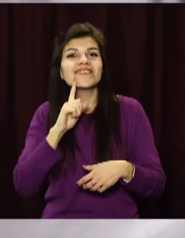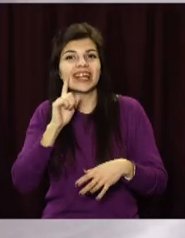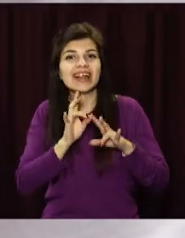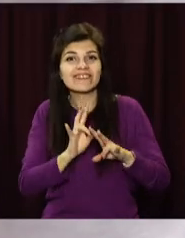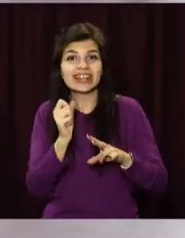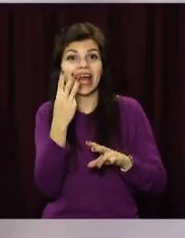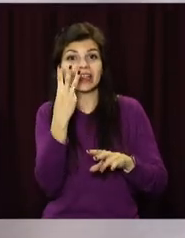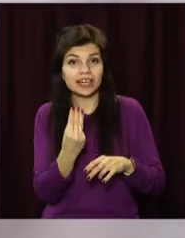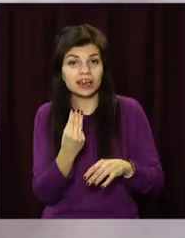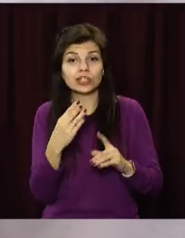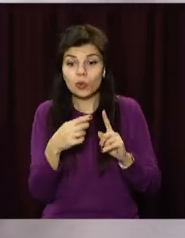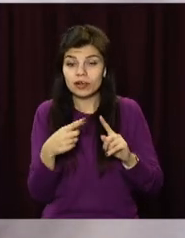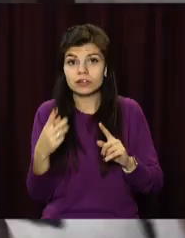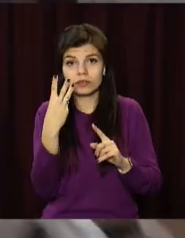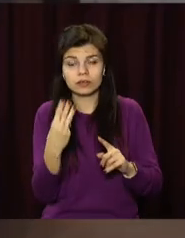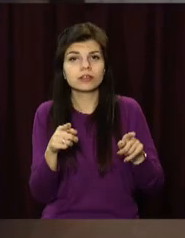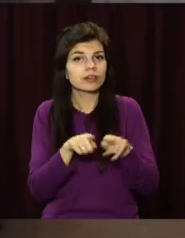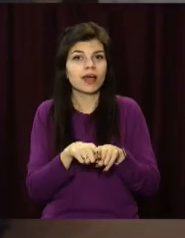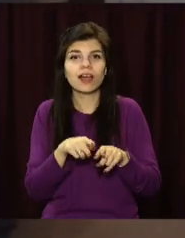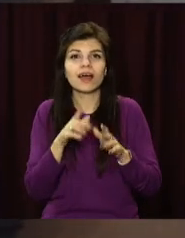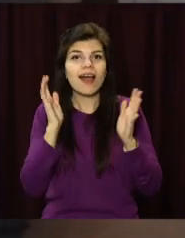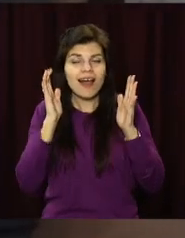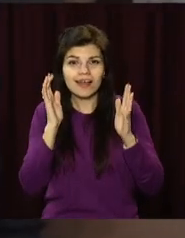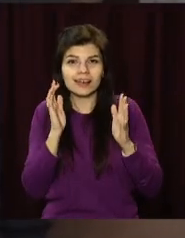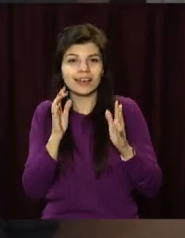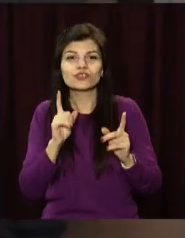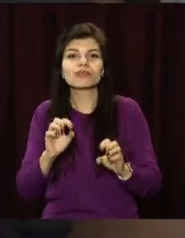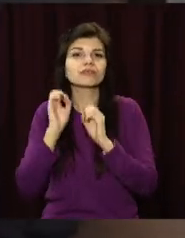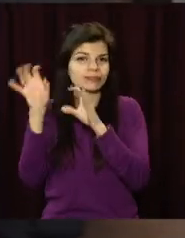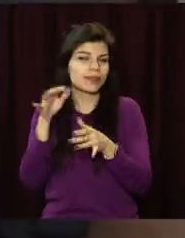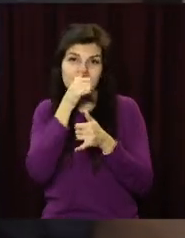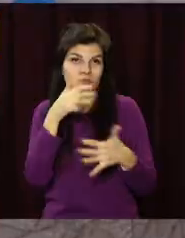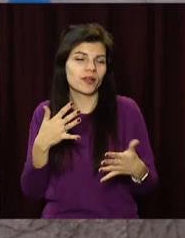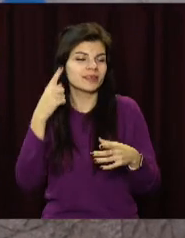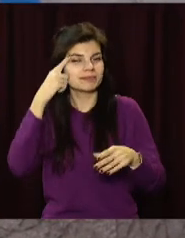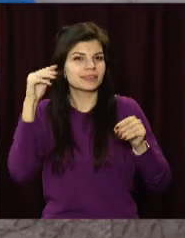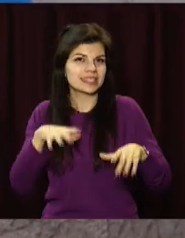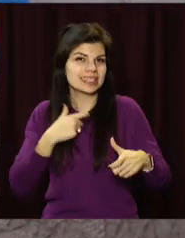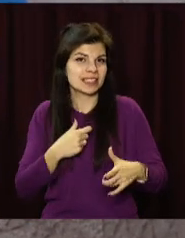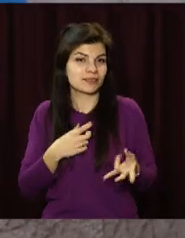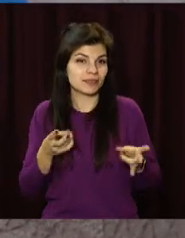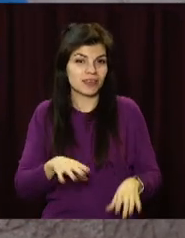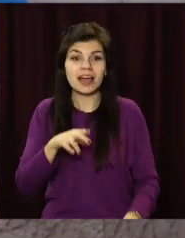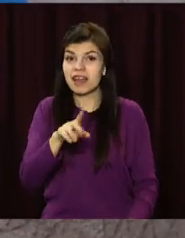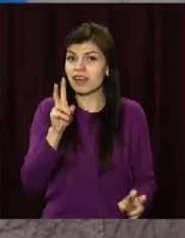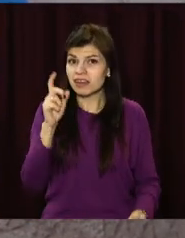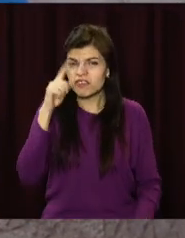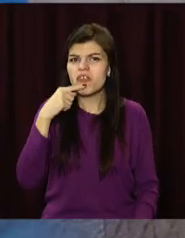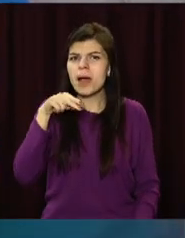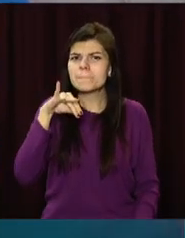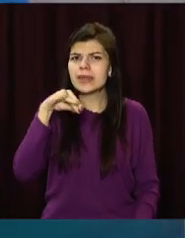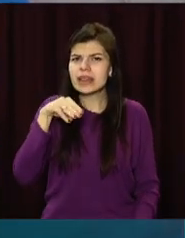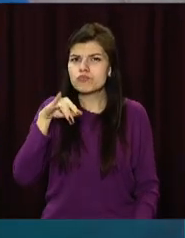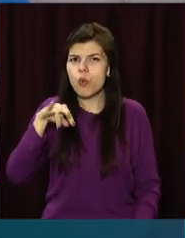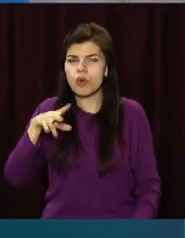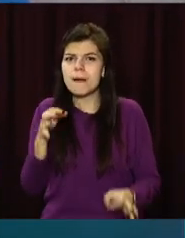на 3 дні. Але за цей час так прикипіли до Моні, що віддати просто не змогли. Якщо став підбуль, все, це найбільша зла в світі собака.